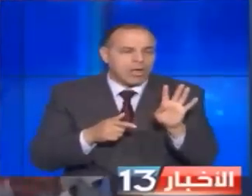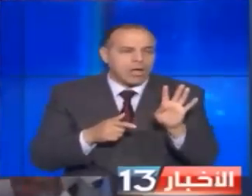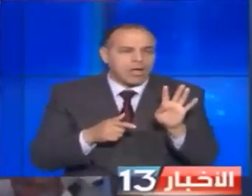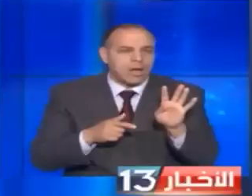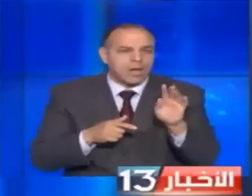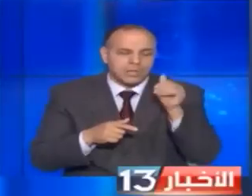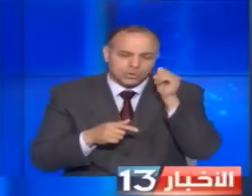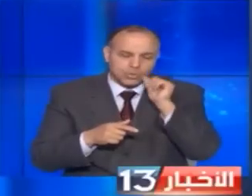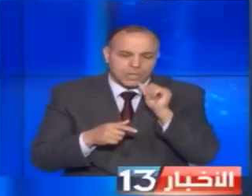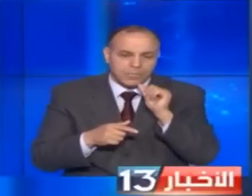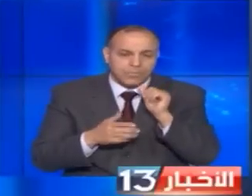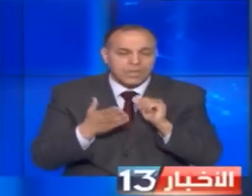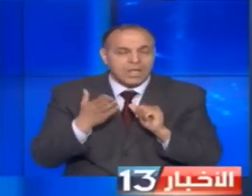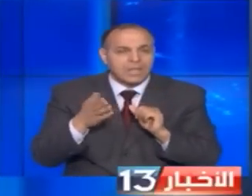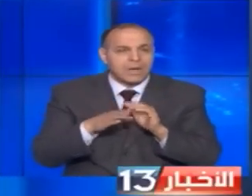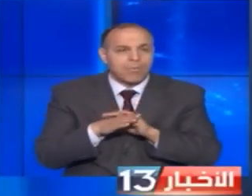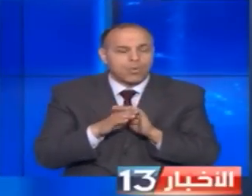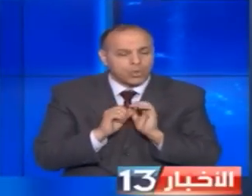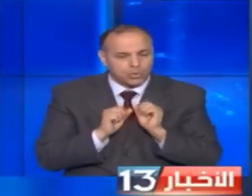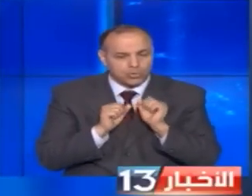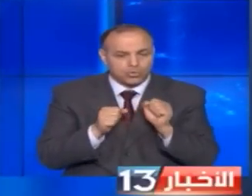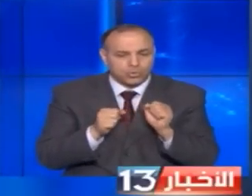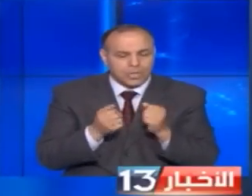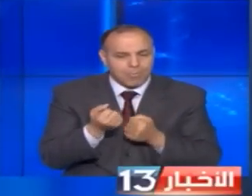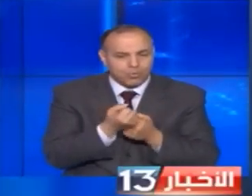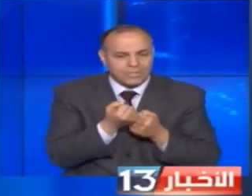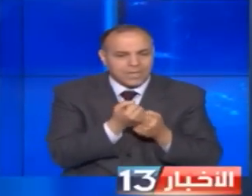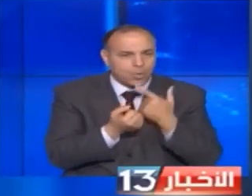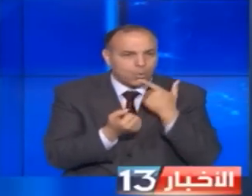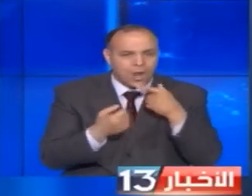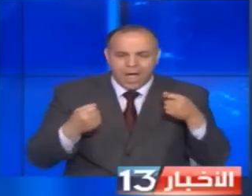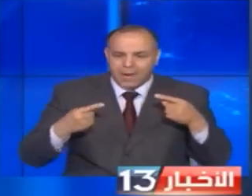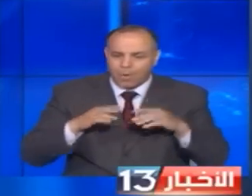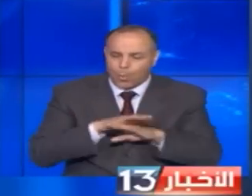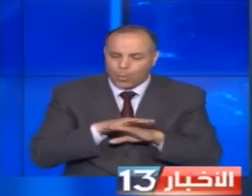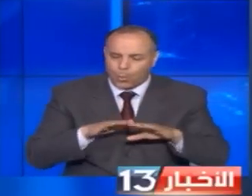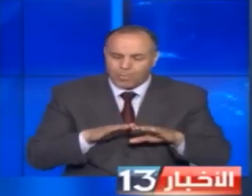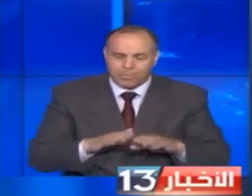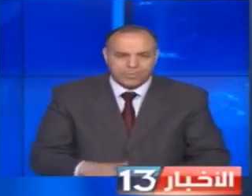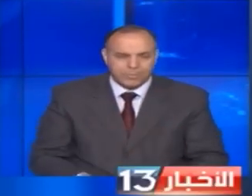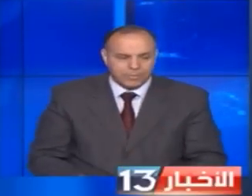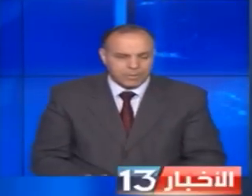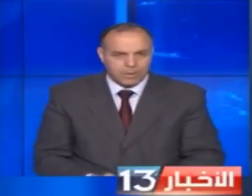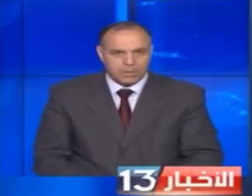شمال البلاد في اطار جهود للمساعده في انهاء الحرب الاهليه